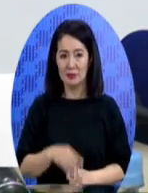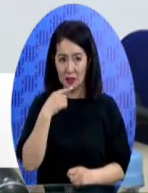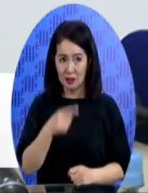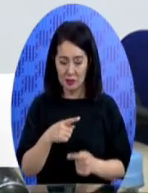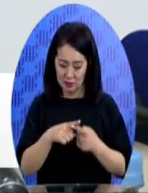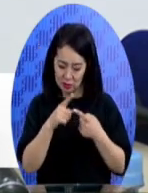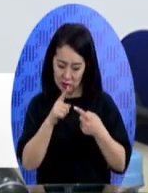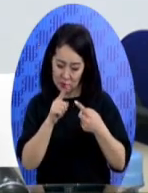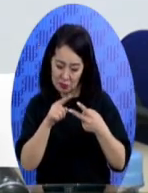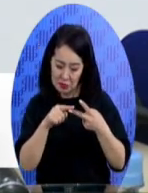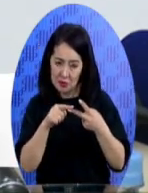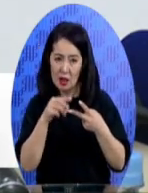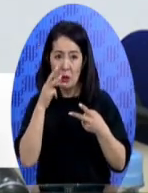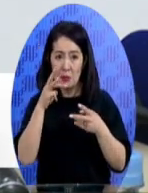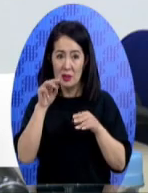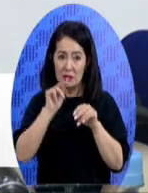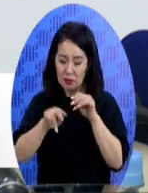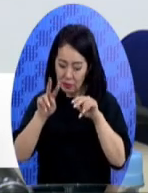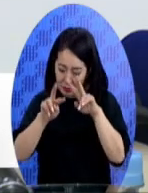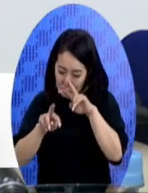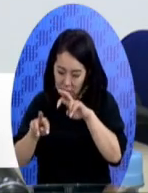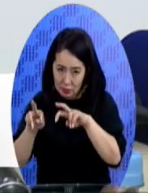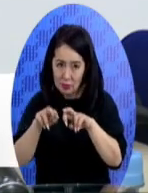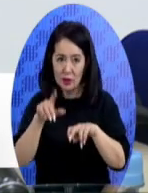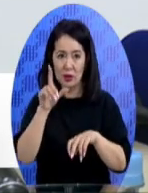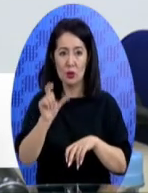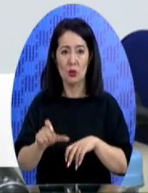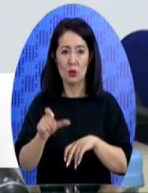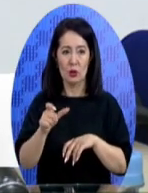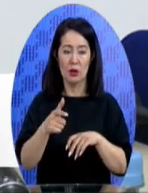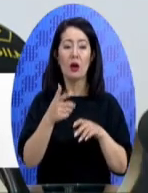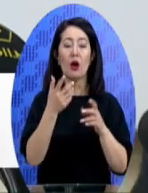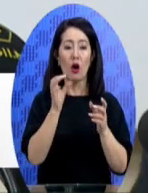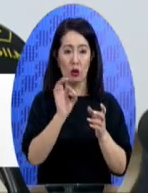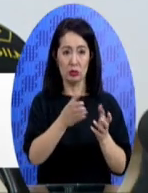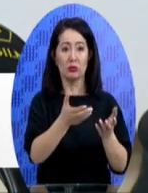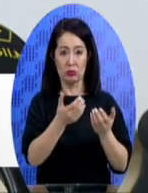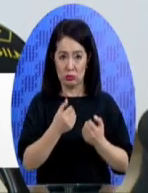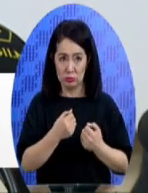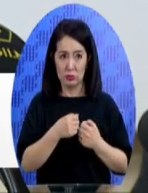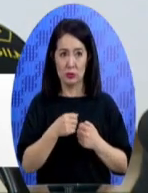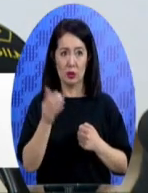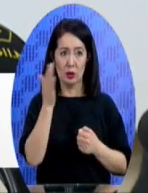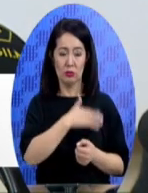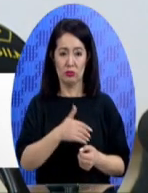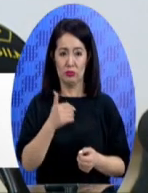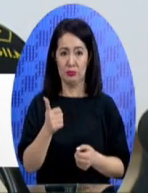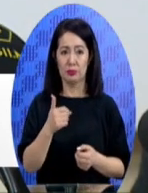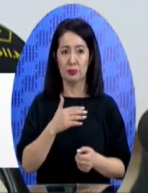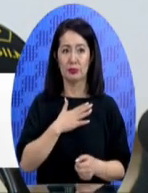Энэ мэдээллийг шалгах явцад за нэг хүн тогтоогцсон. Цоо ирвэл, савс арвал